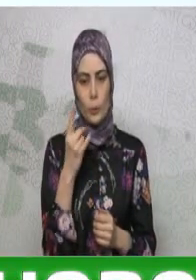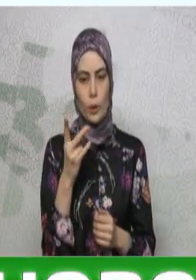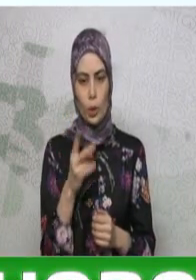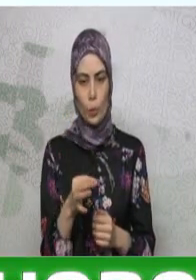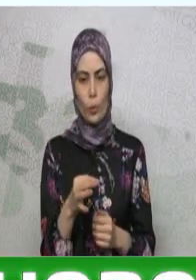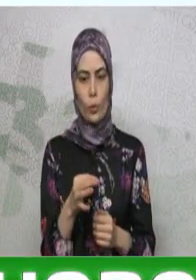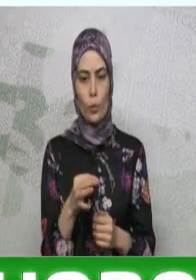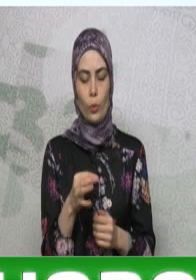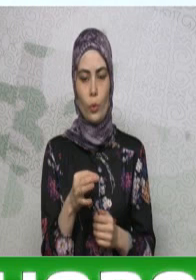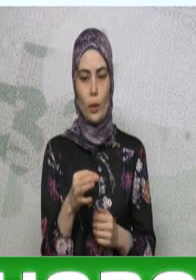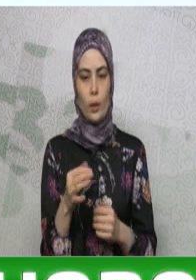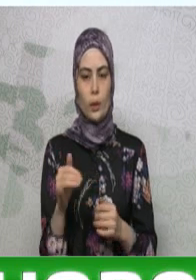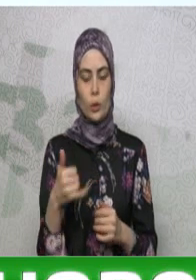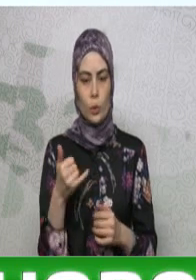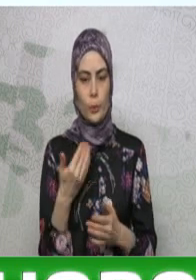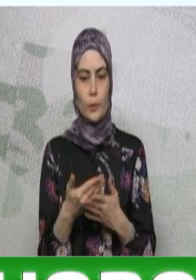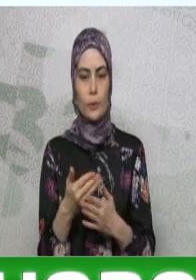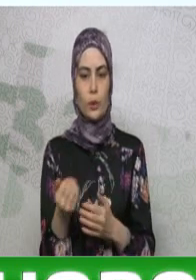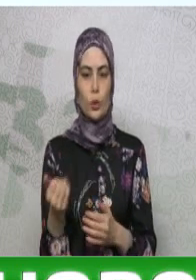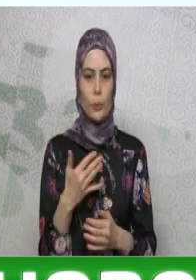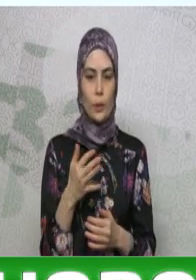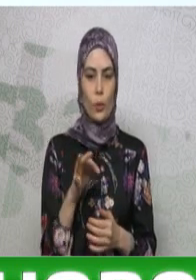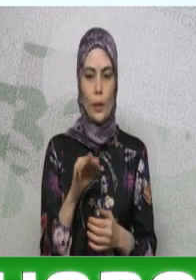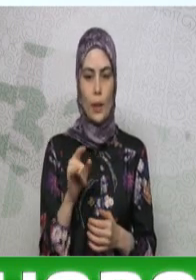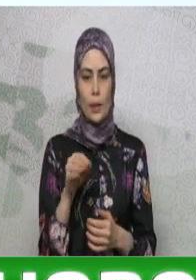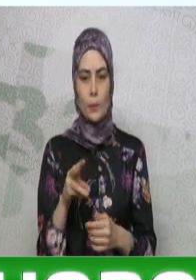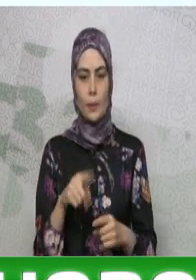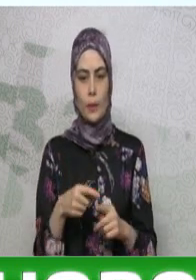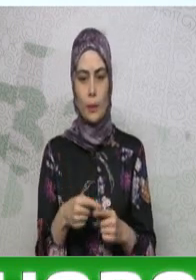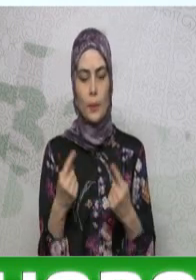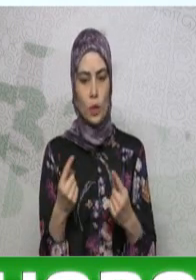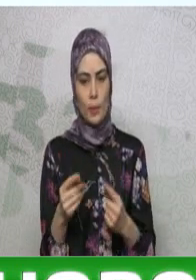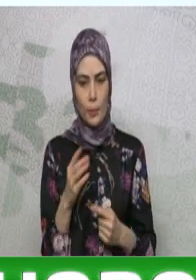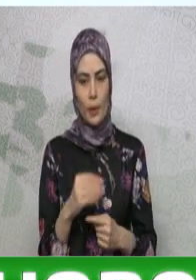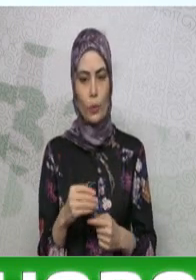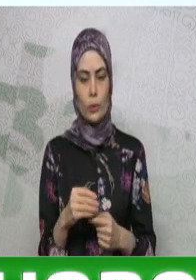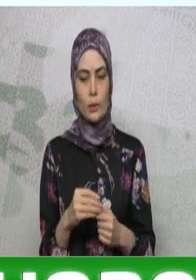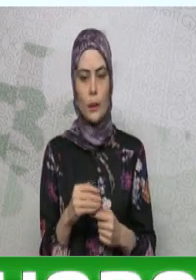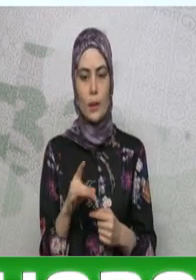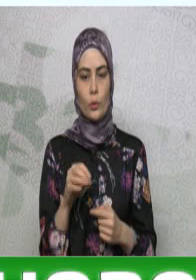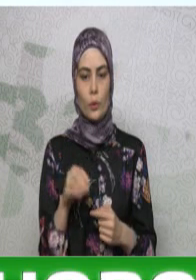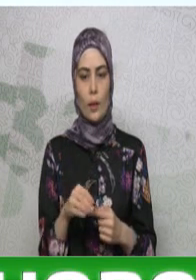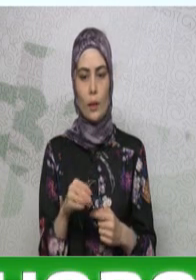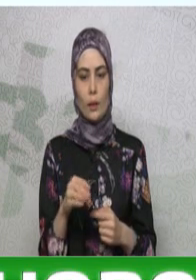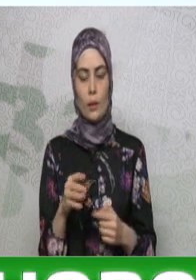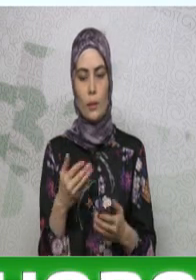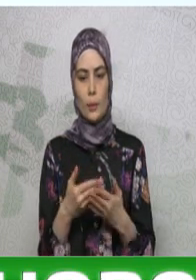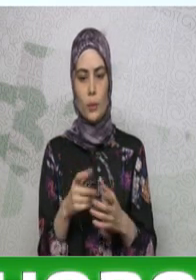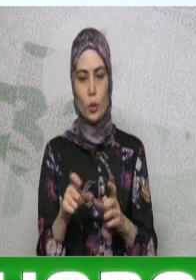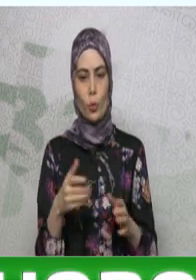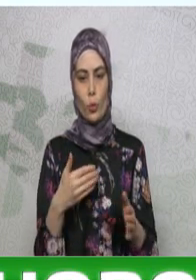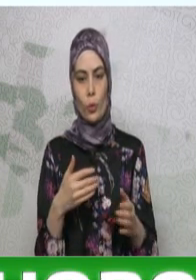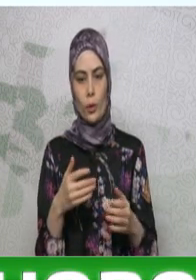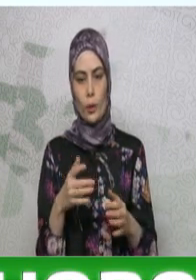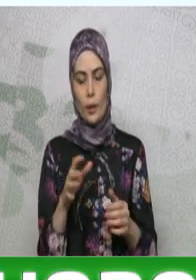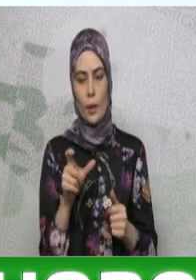последствия ложных сообщений, звонков о терроризме могут быть весьма масштабными. В результате эвакуации часто беспорядочные